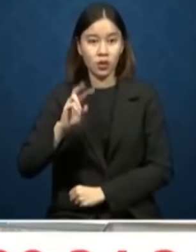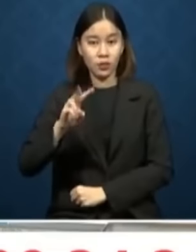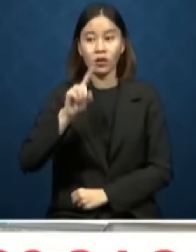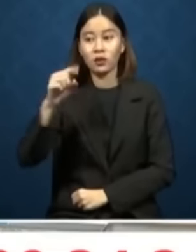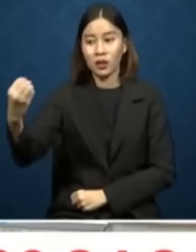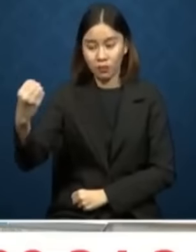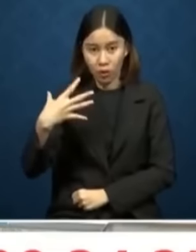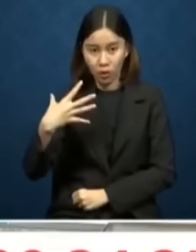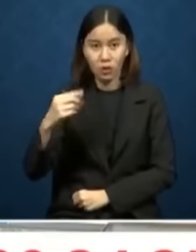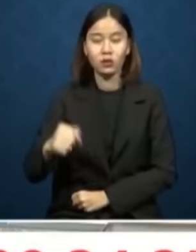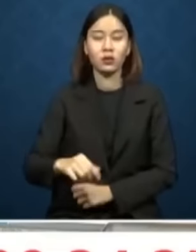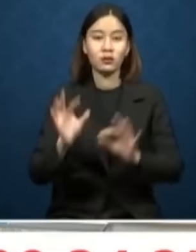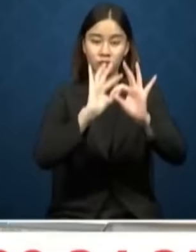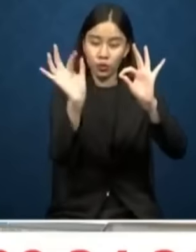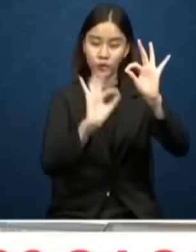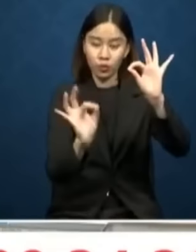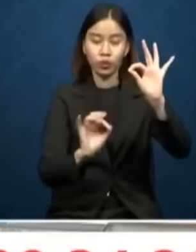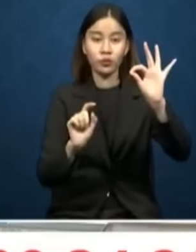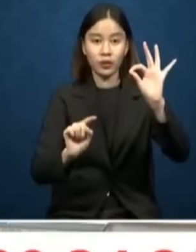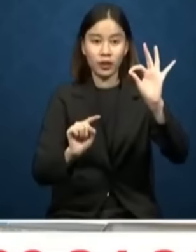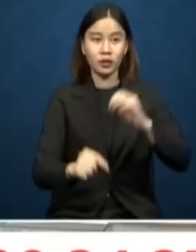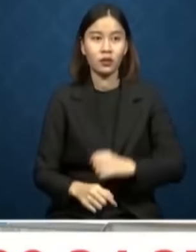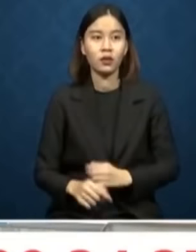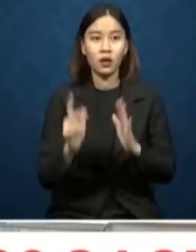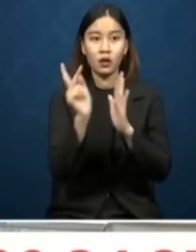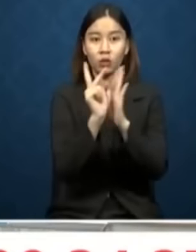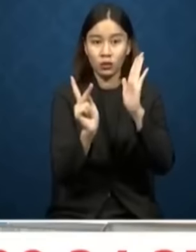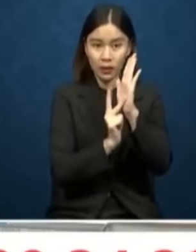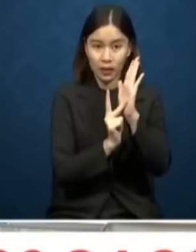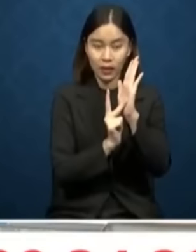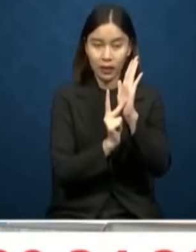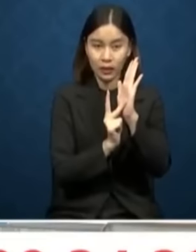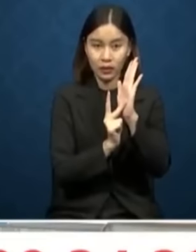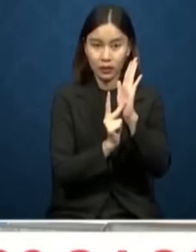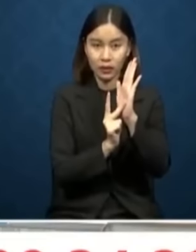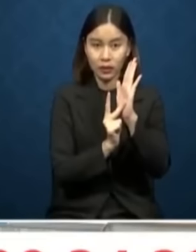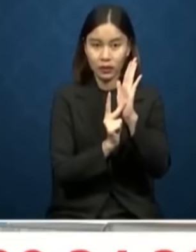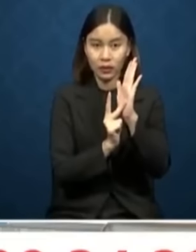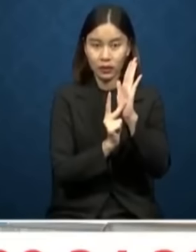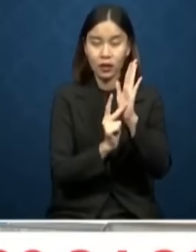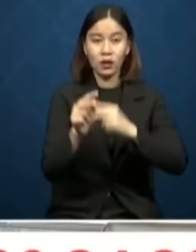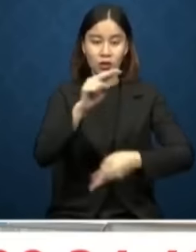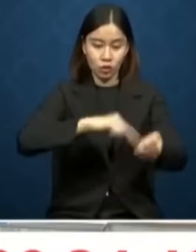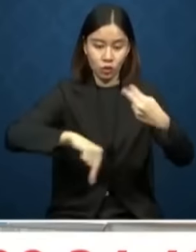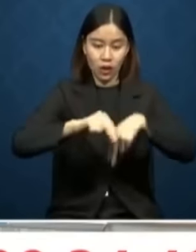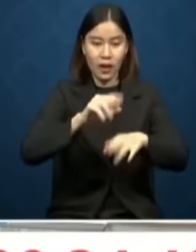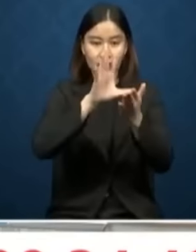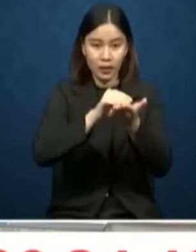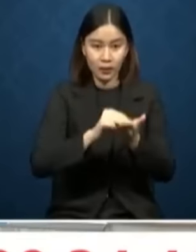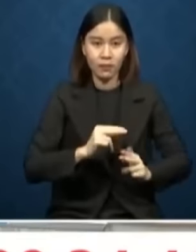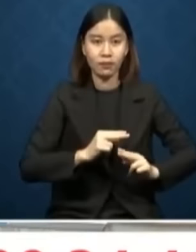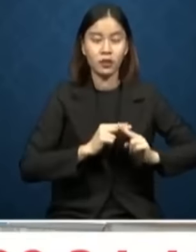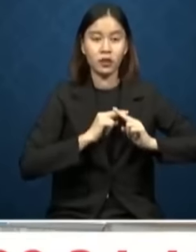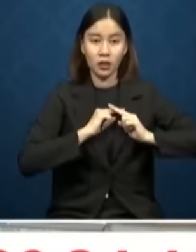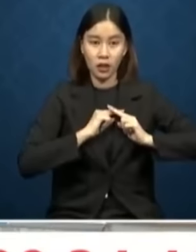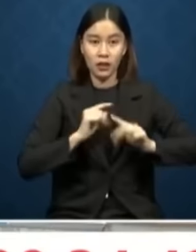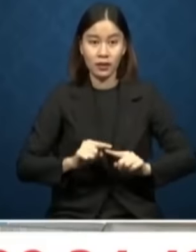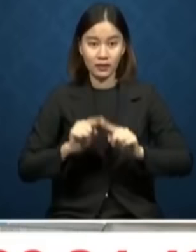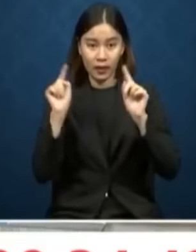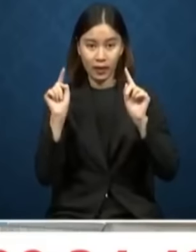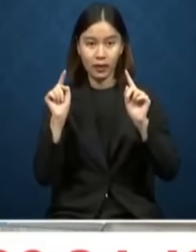นะครับบอกว่าเป็นกฎหมายที่ใช้คุ้มครองข้อมูลส่วนบุคคลเว้น